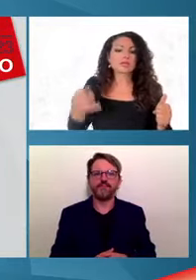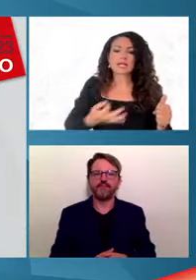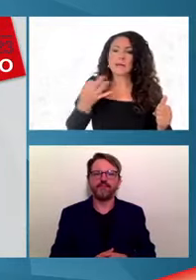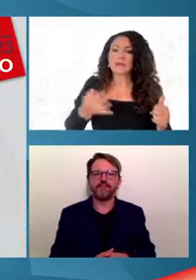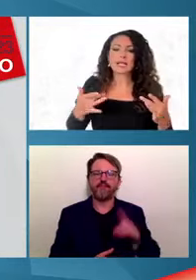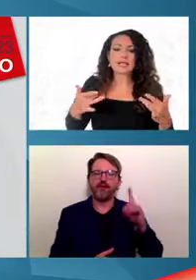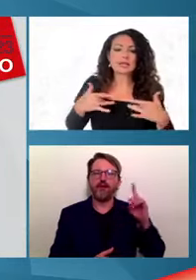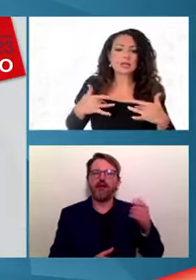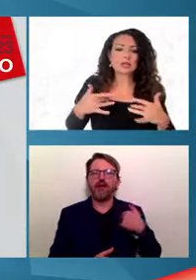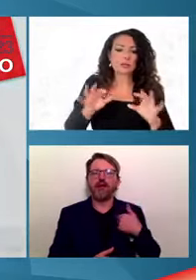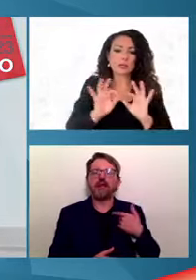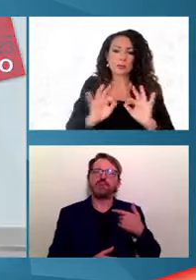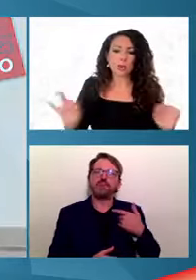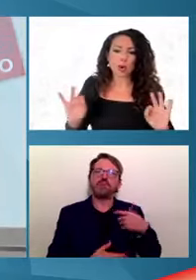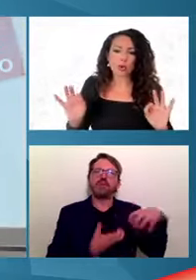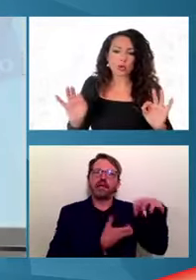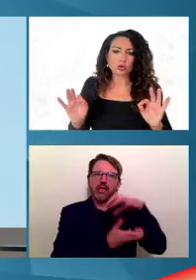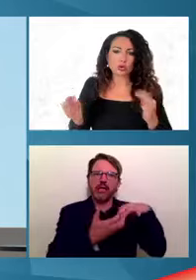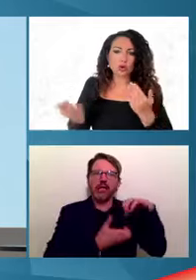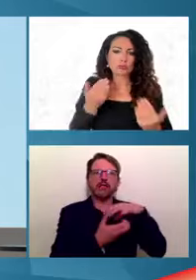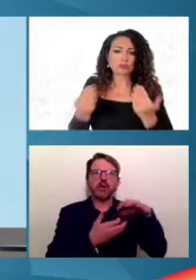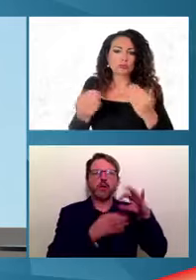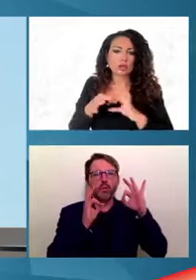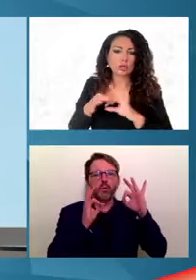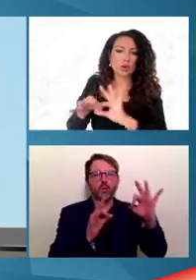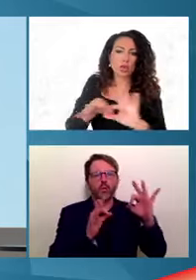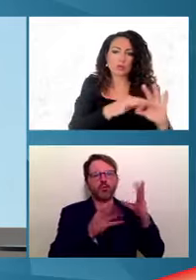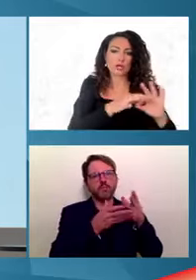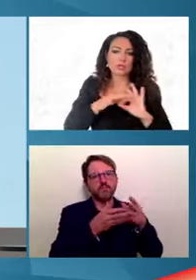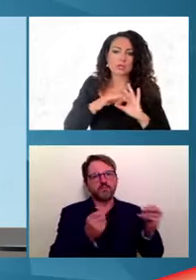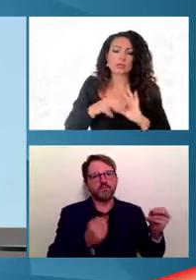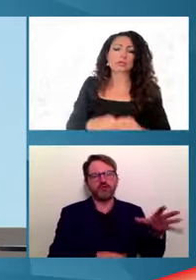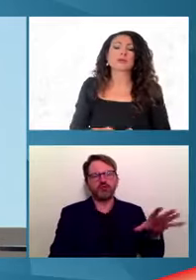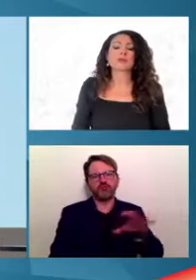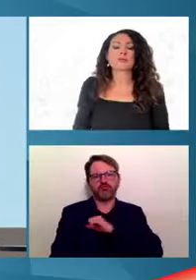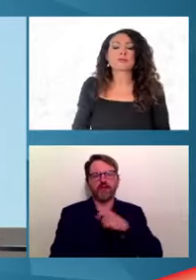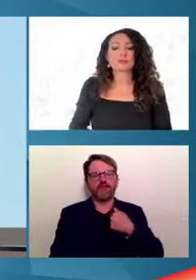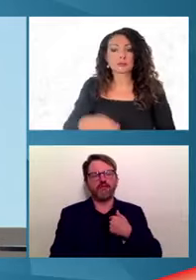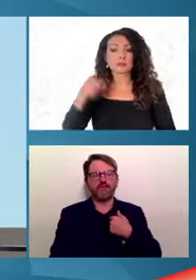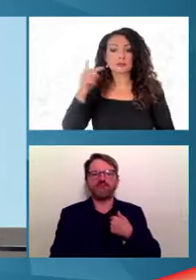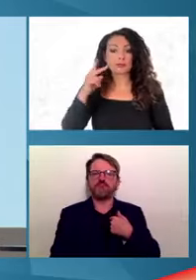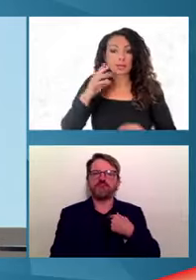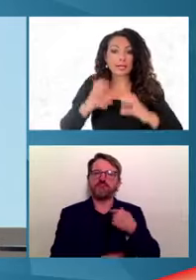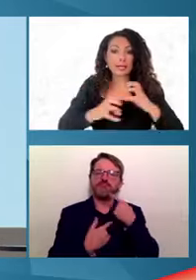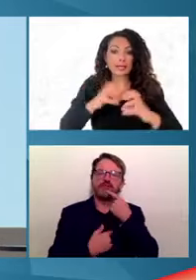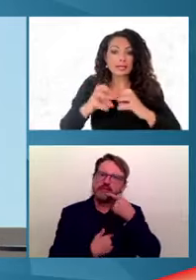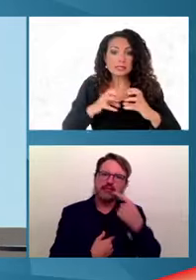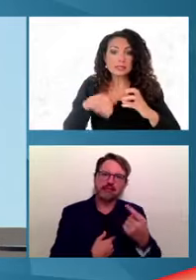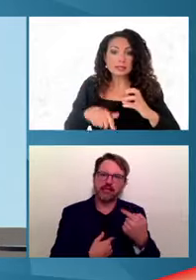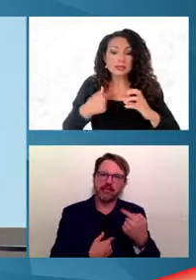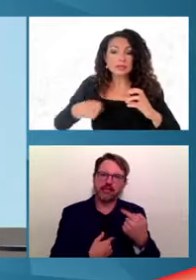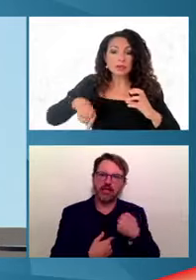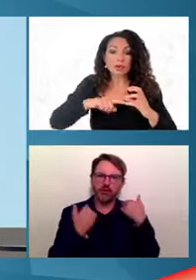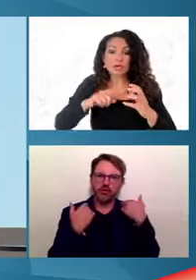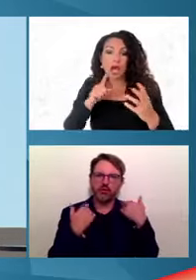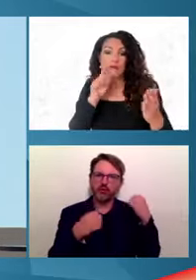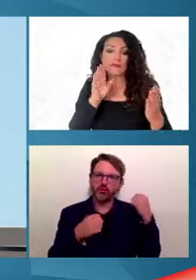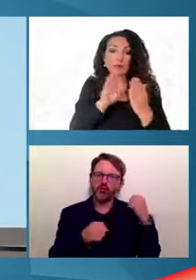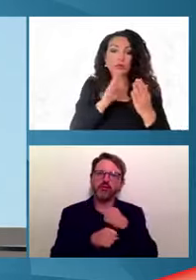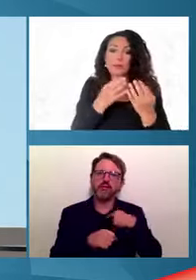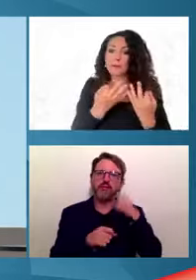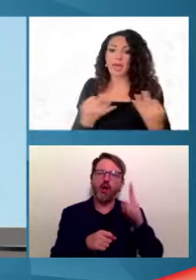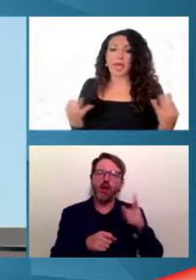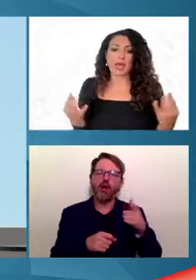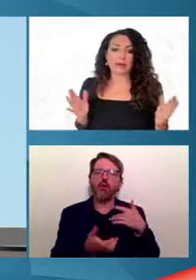Ich traue mich, das zu sagen. Und das sage ich doch auch auf Grundlage von